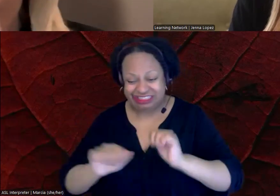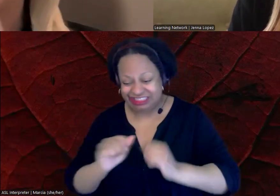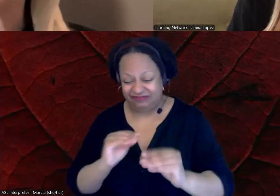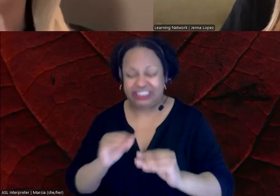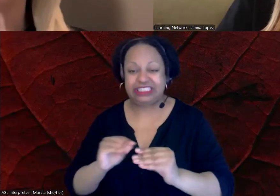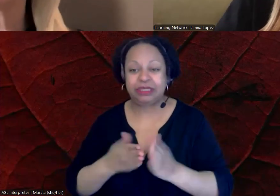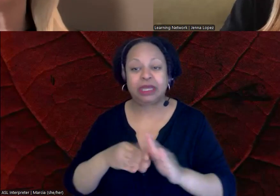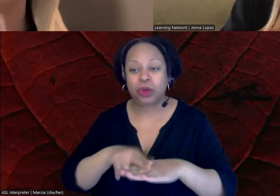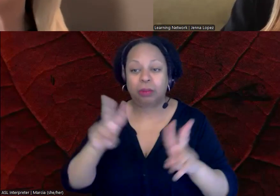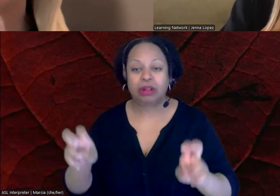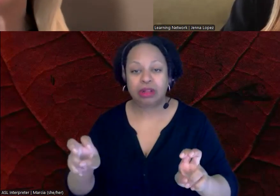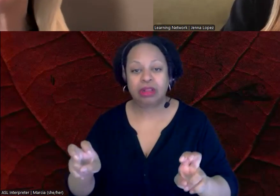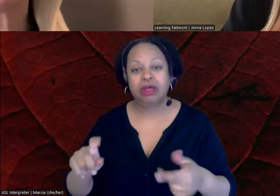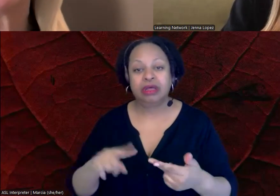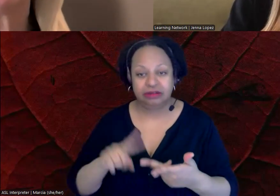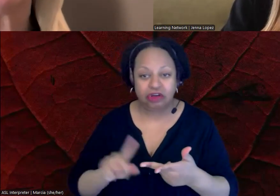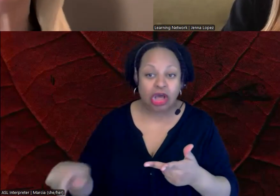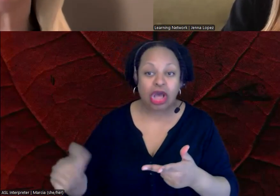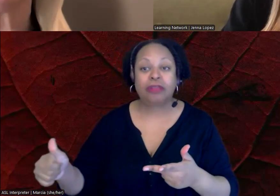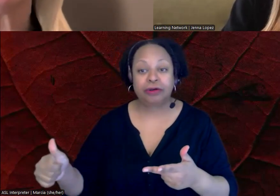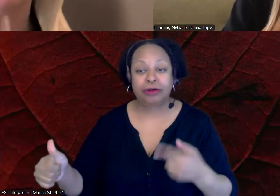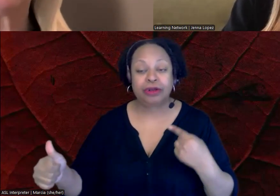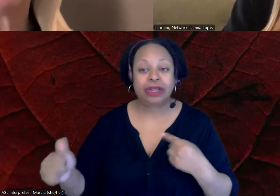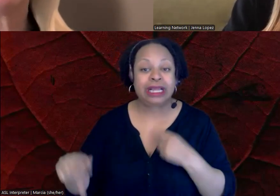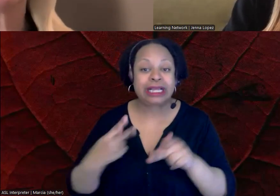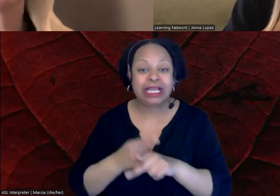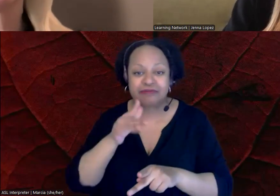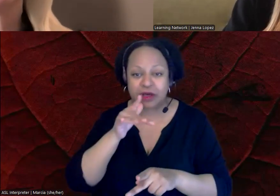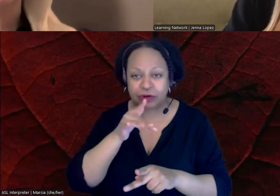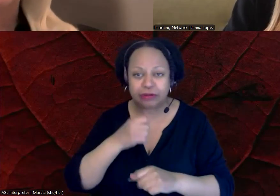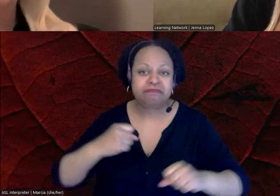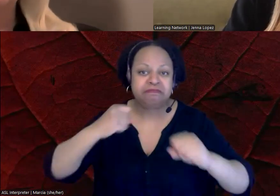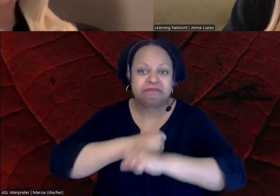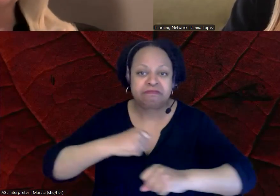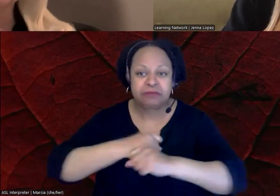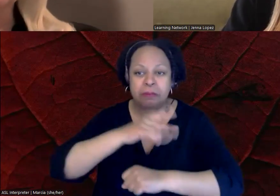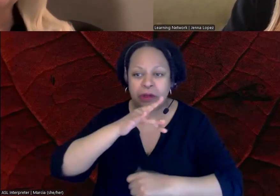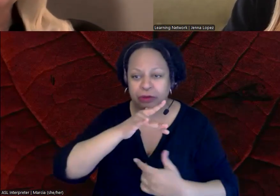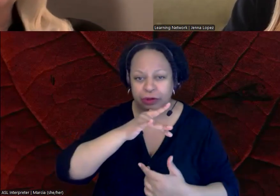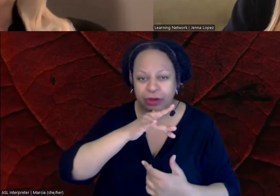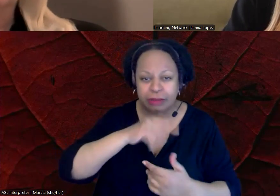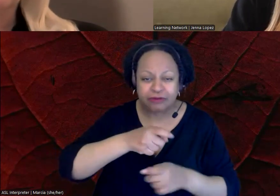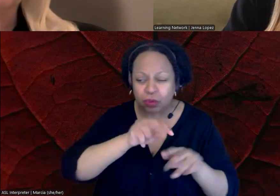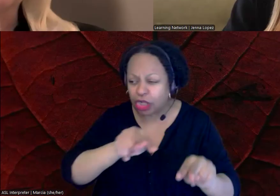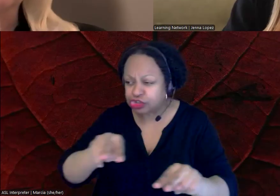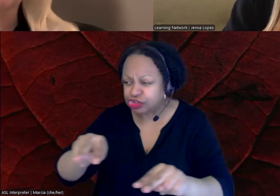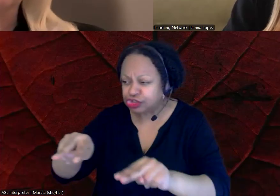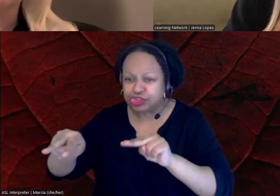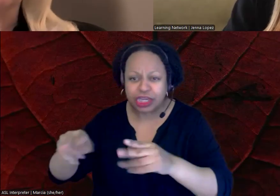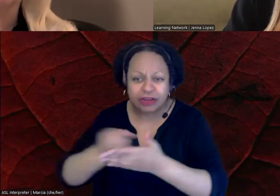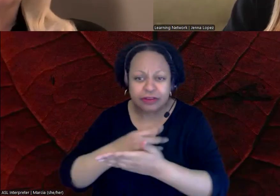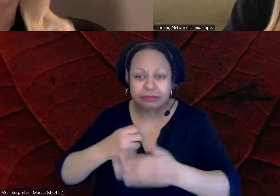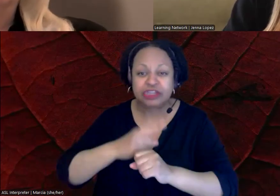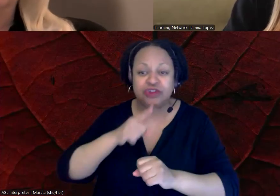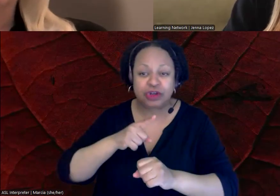où on dit qu'il faut tout surveiller, tout ce que vous mangez, où vous habitez, si vous habitez à côté d'une autoroute, quel